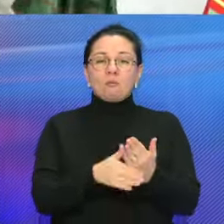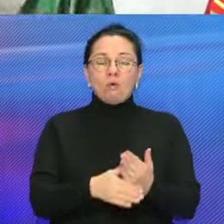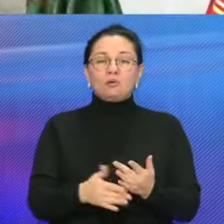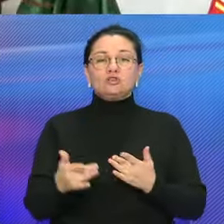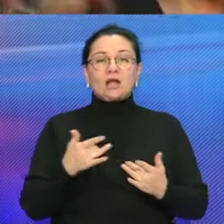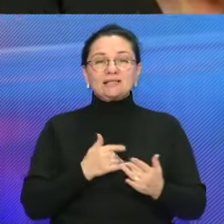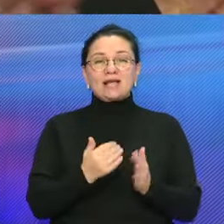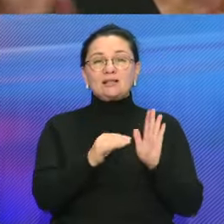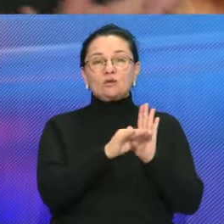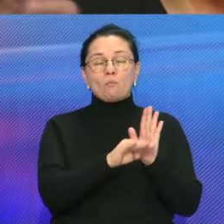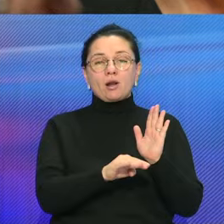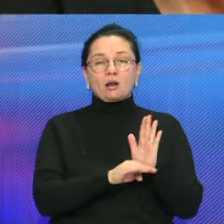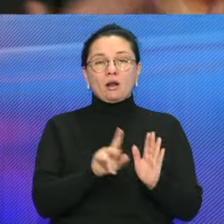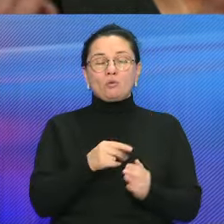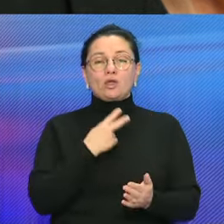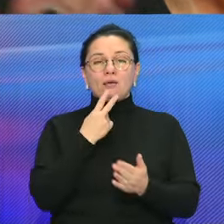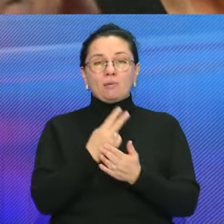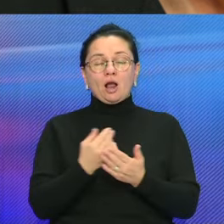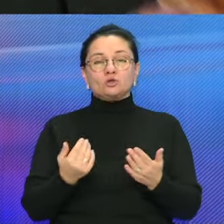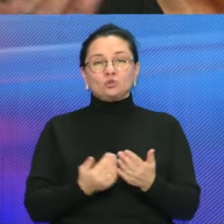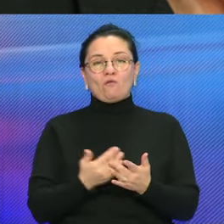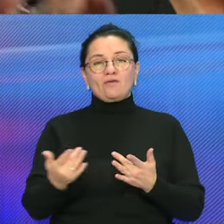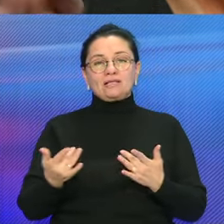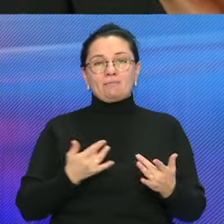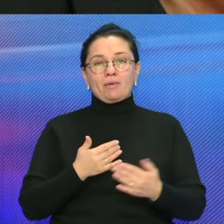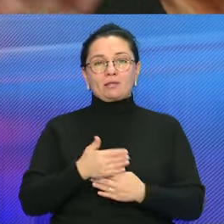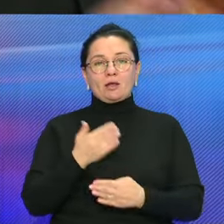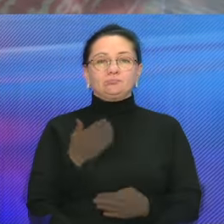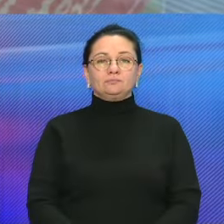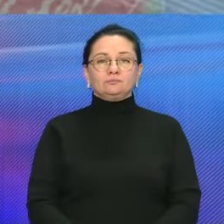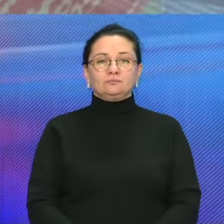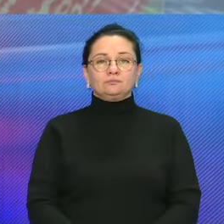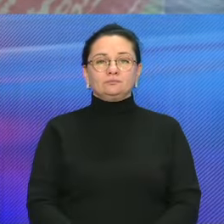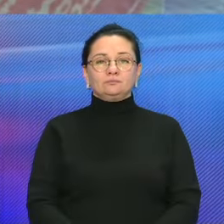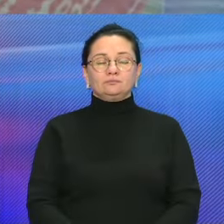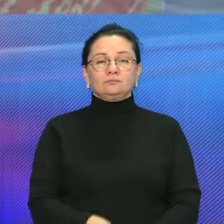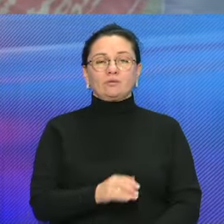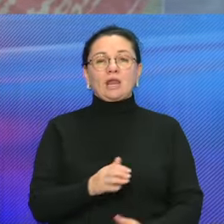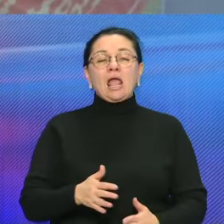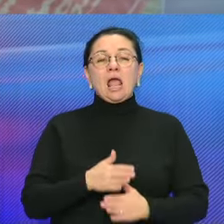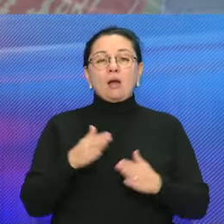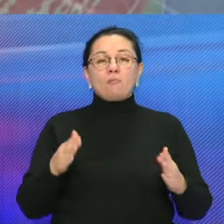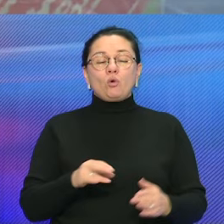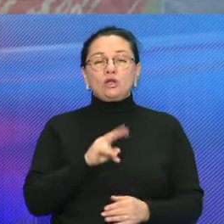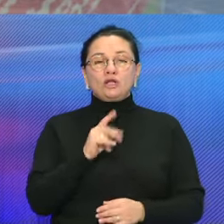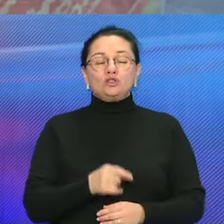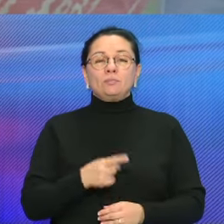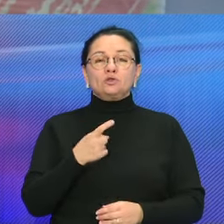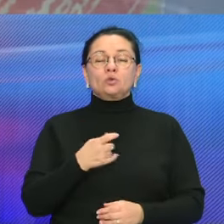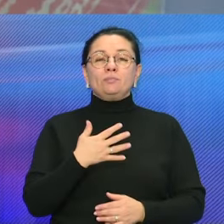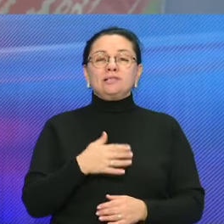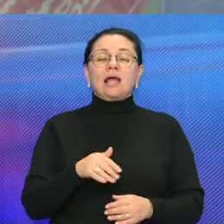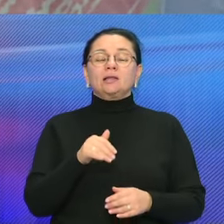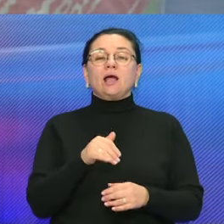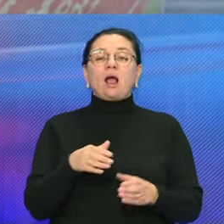программы и покажут новогодние спектакли. Больше за 1,5 сотни школьных команд